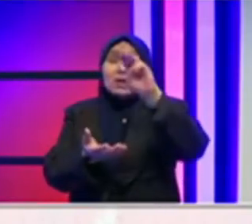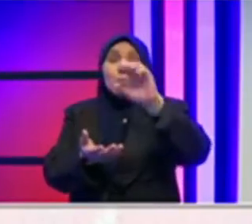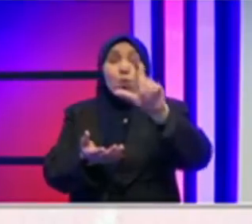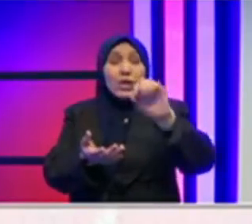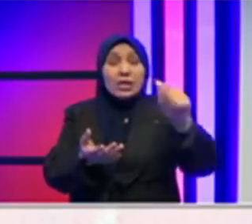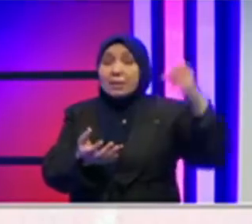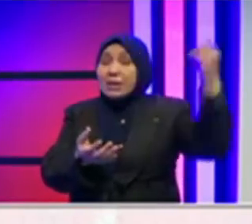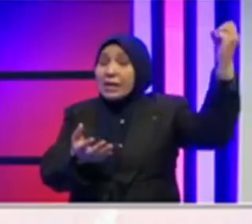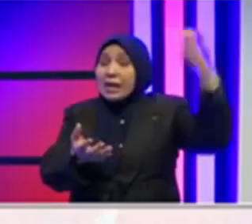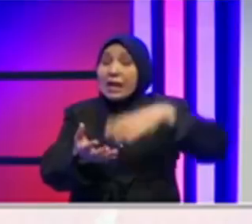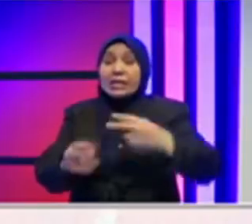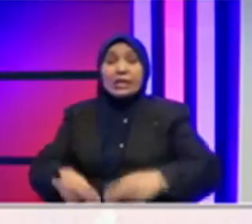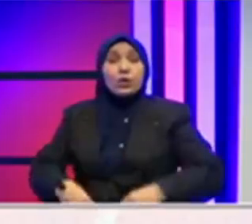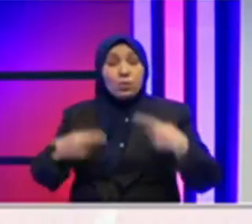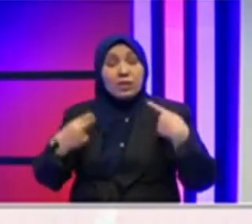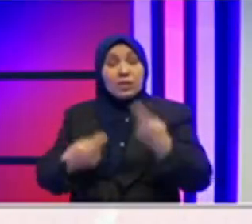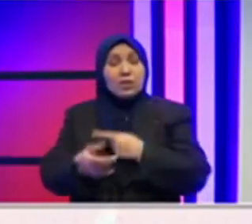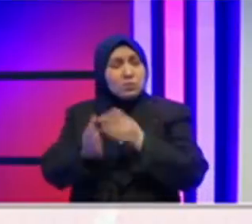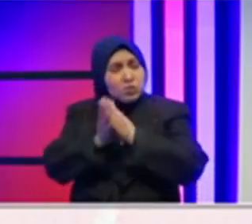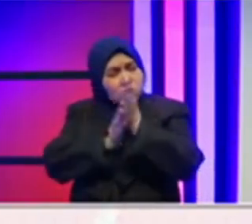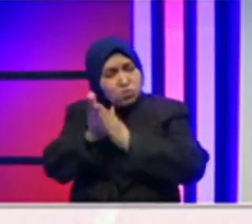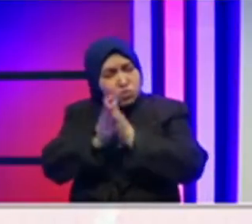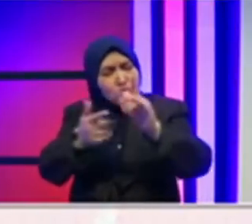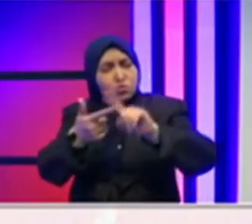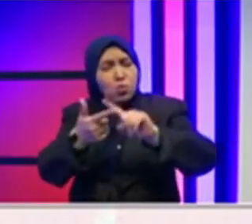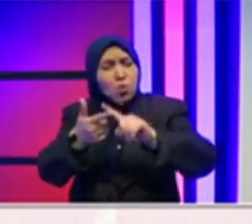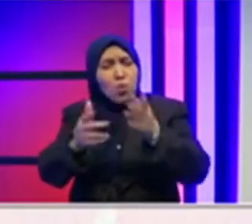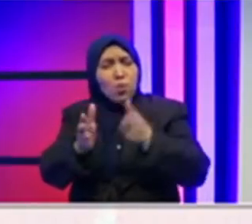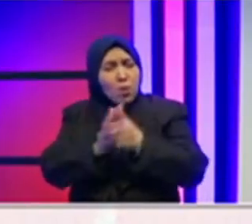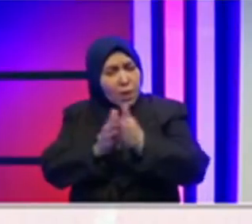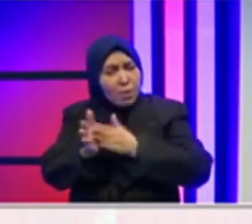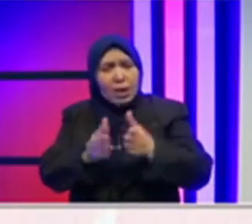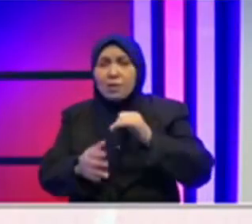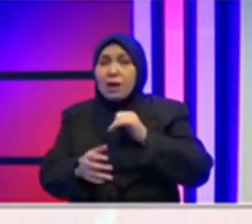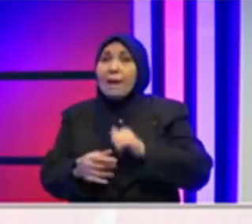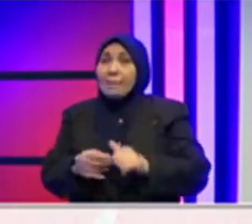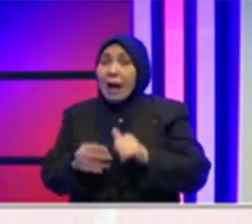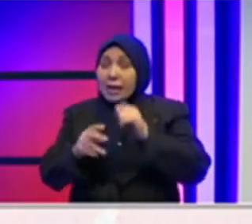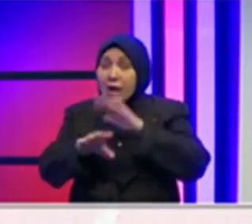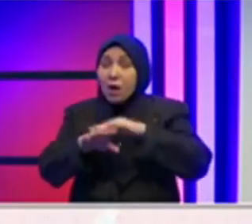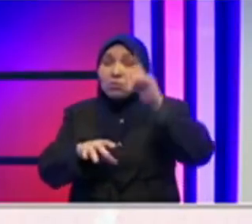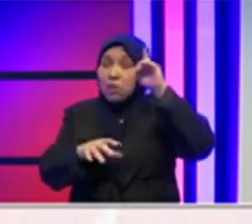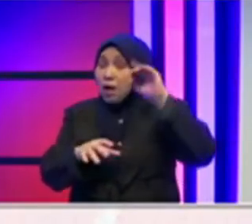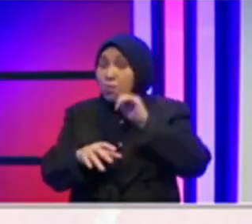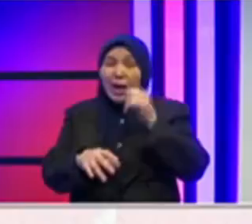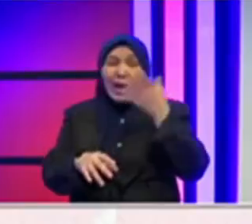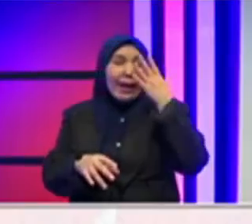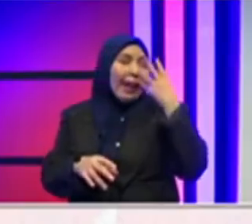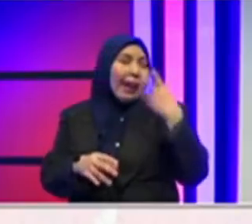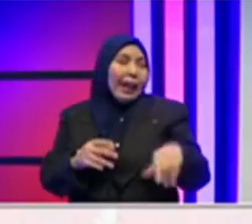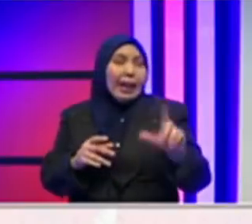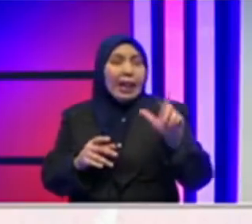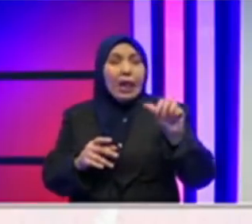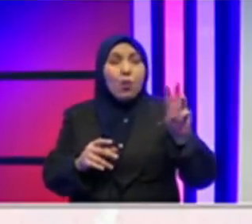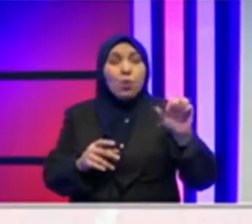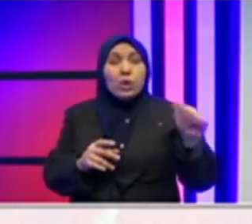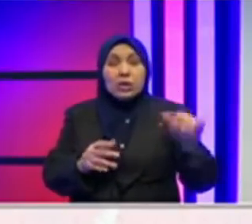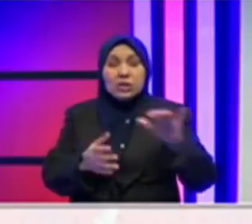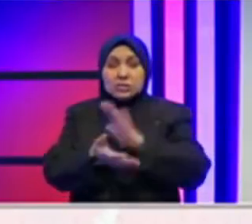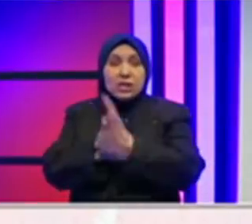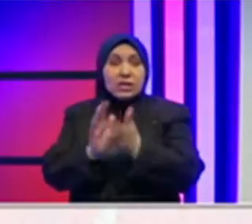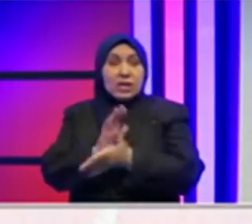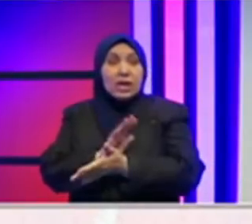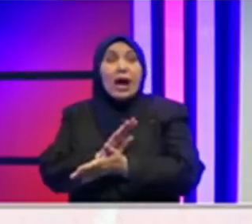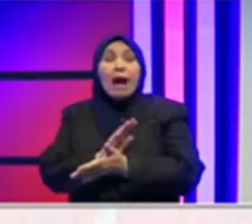Yang pertama. Yang kedua, bersungguh-sungguh beribadah kepada Allah, bukan sambil lewa, bukan ala harfin. Dan yang ketiga, yakin